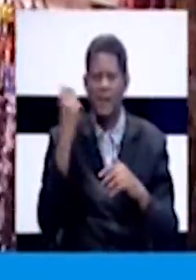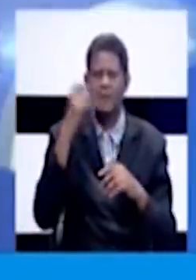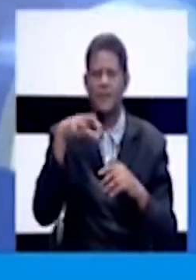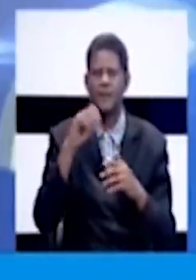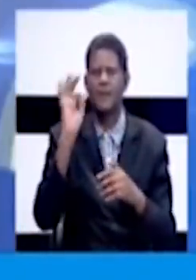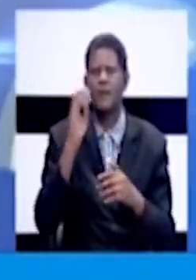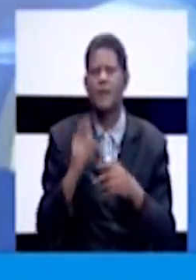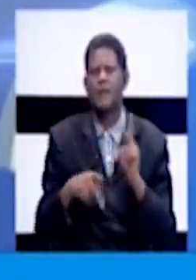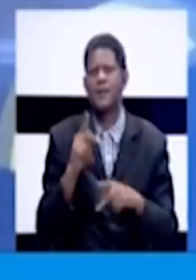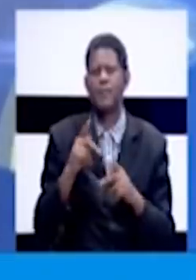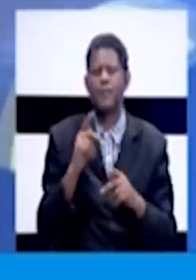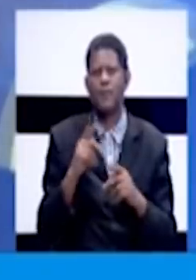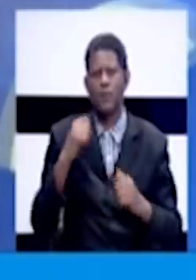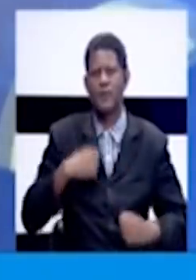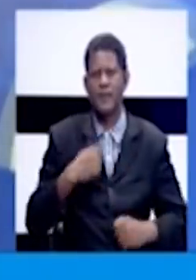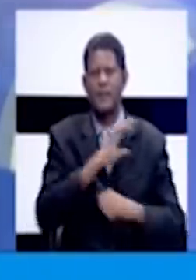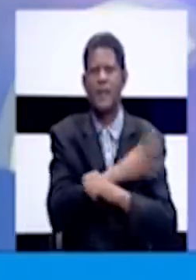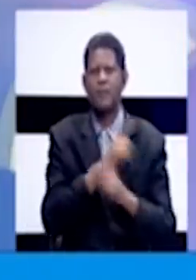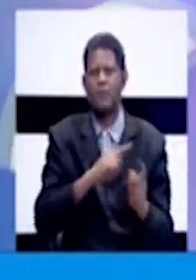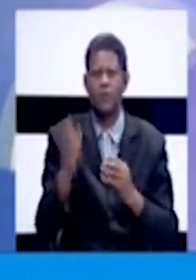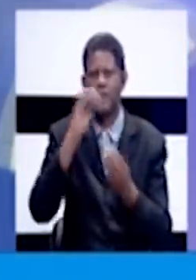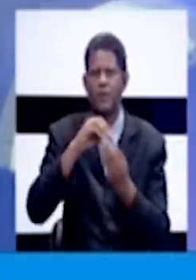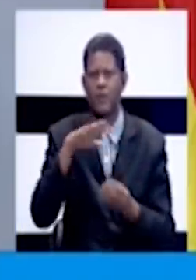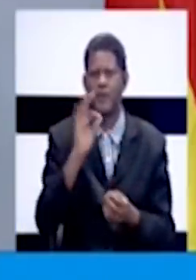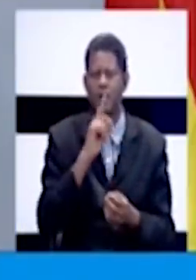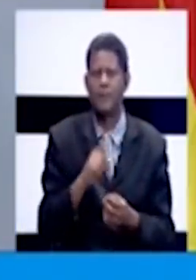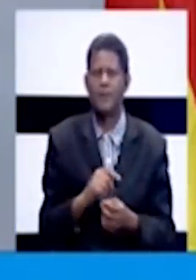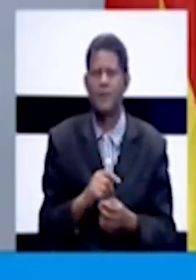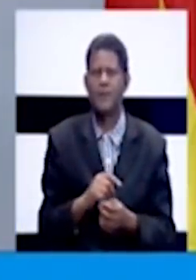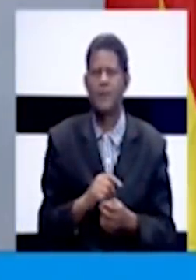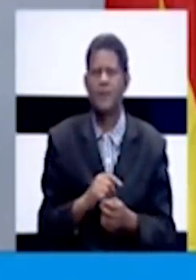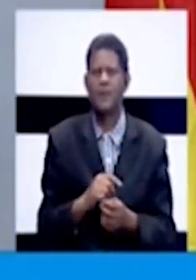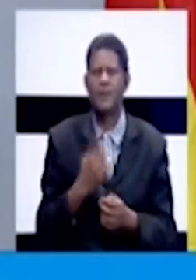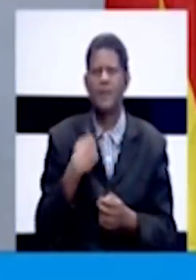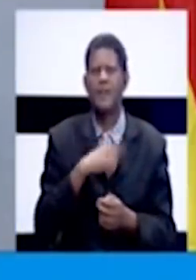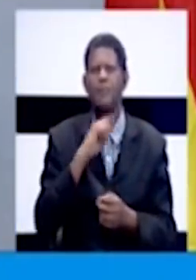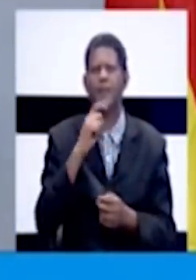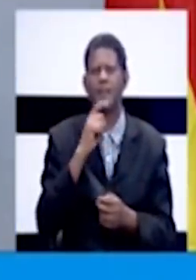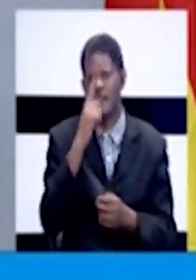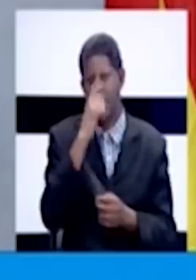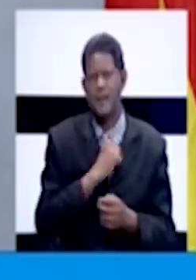ኣብቲ ዝነብሮ ፅኑዕ ዕላማ ወተሃደራዊ ዓቕሚ እውን ወሲኽሉ ይርከብ ንሕና እምነትና ብረት እዩ ማለት ኣይኮነን